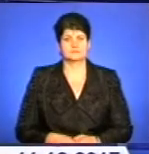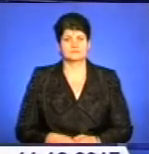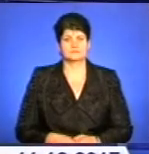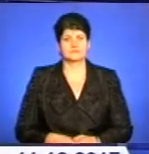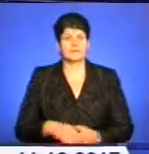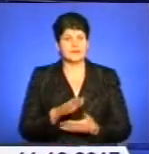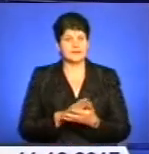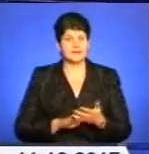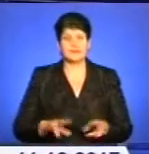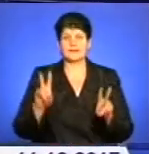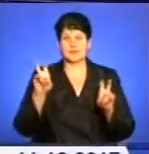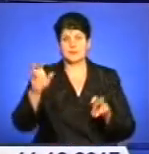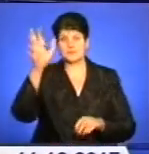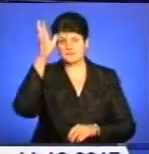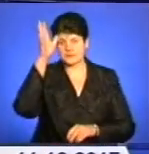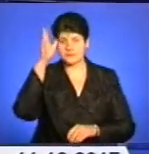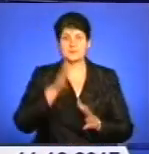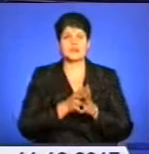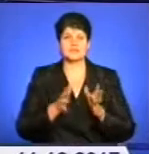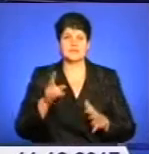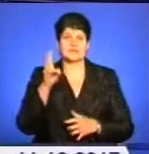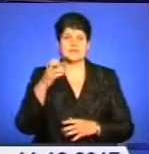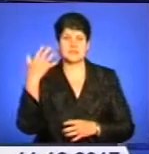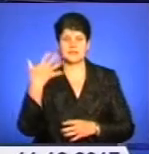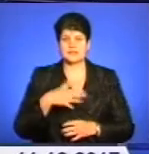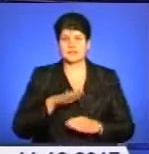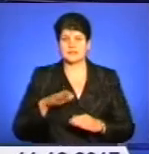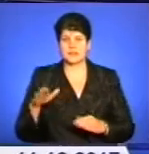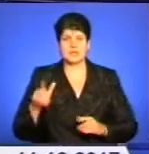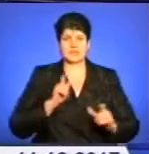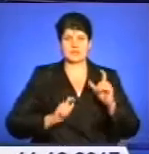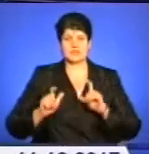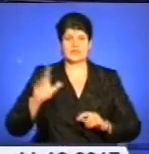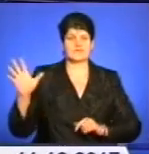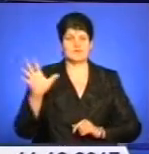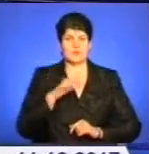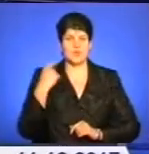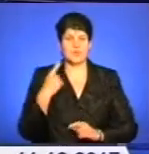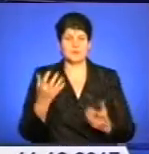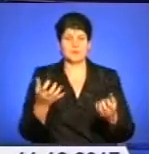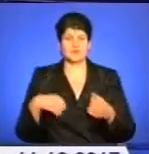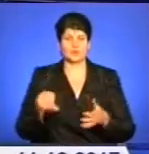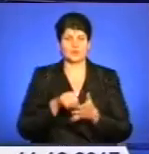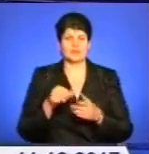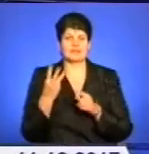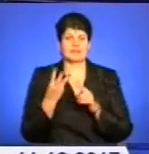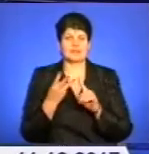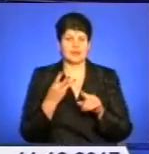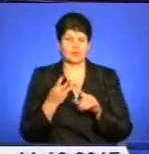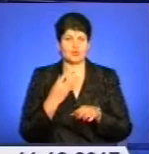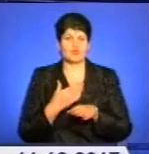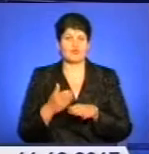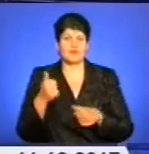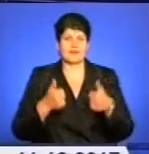І далі до теми освіти. Понад 250 учнів та студентів з усієї області взяли участь у третьому етапі міжнародного